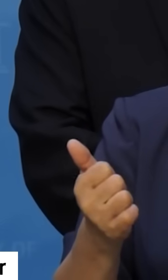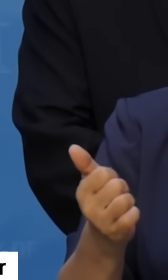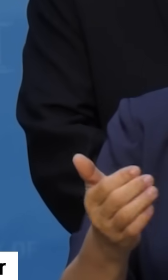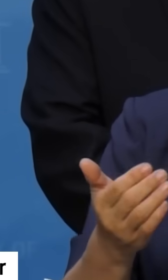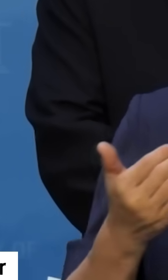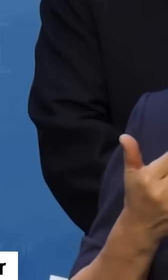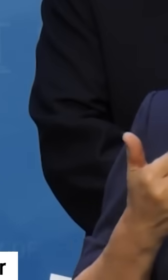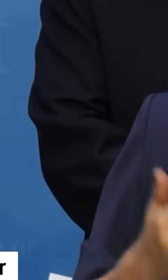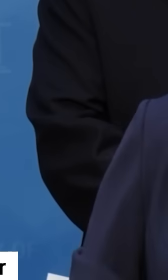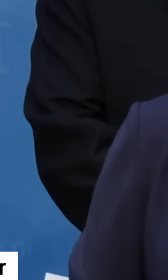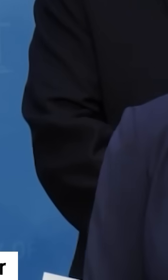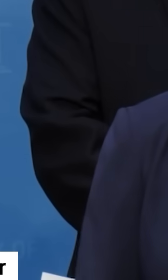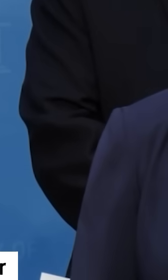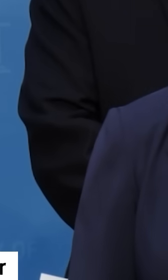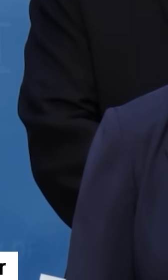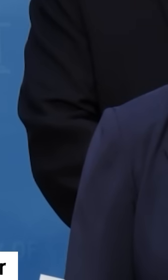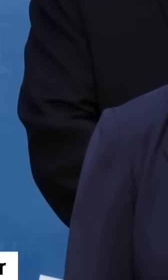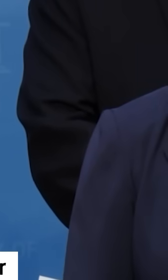때문입니다.